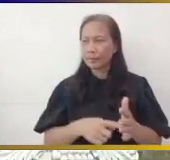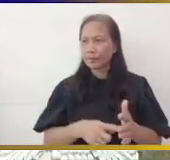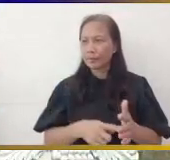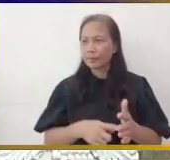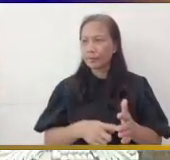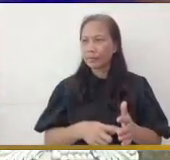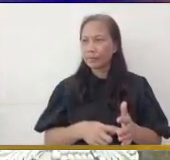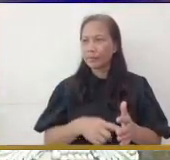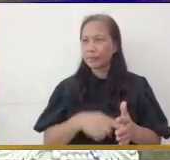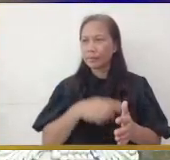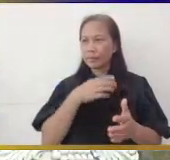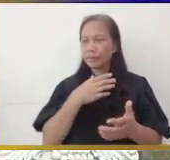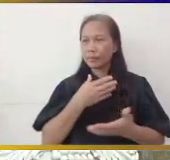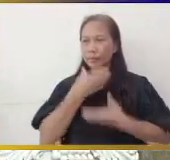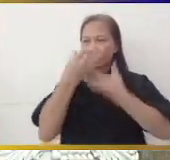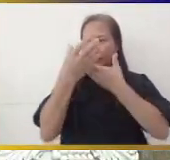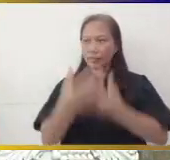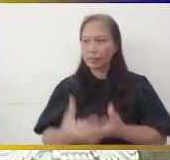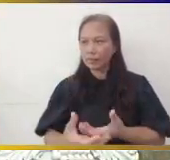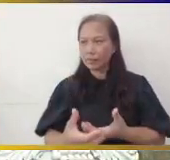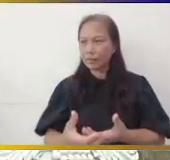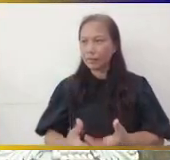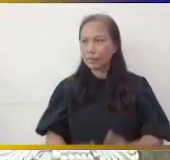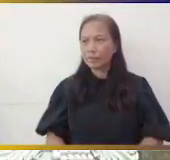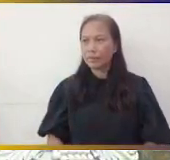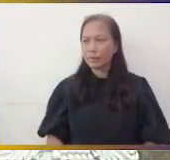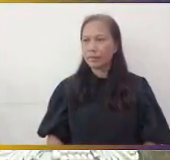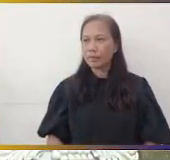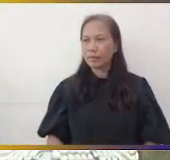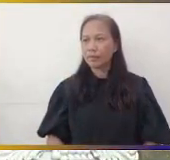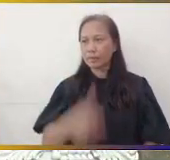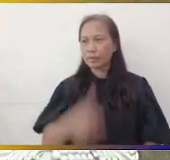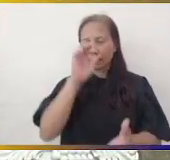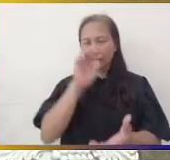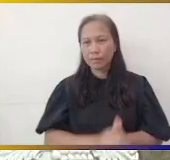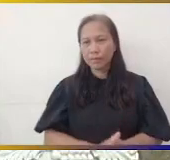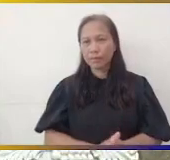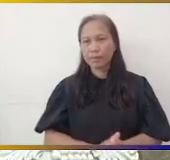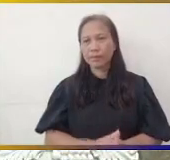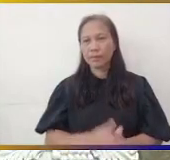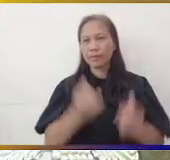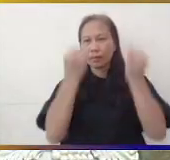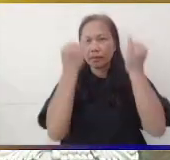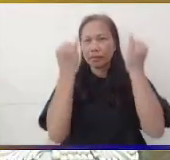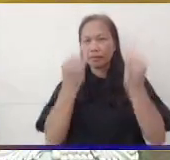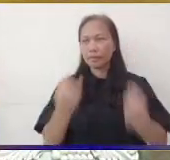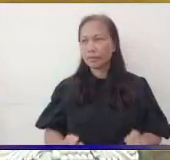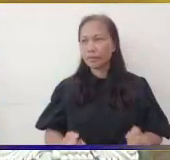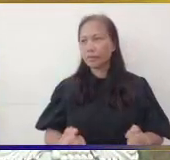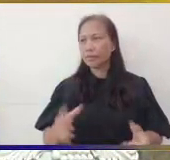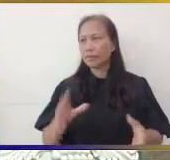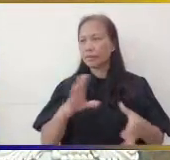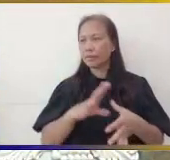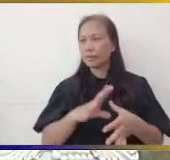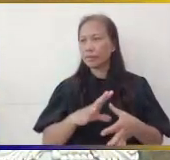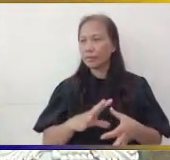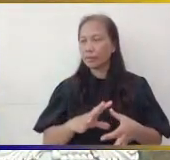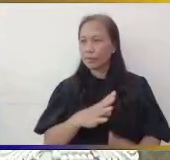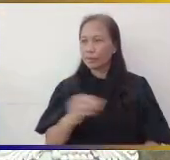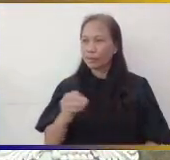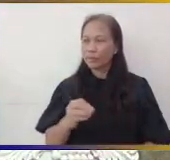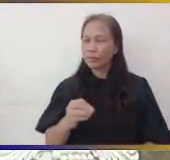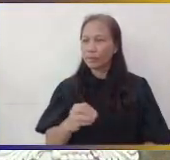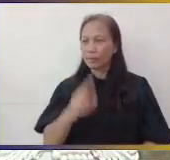confession veneration of images and celibacy and also Ito po si John wycliff he